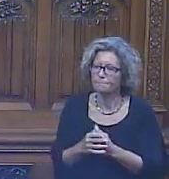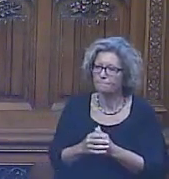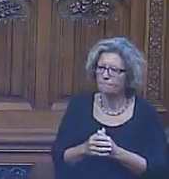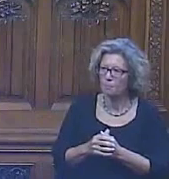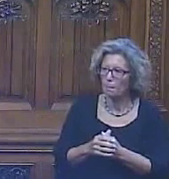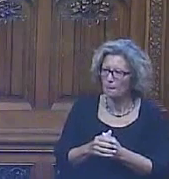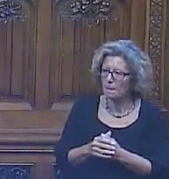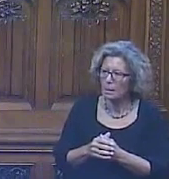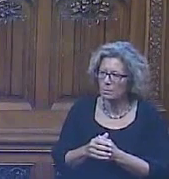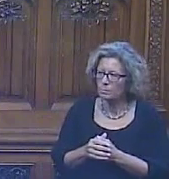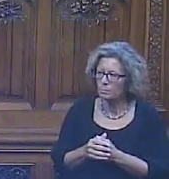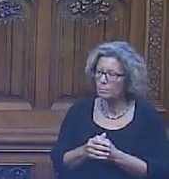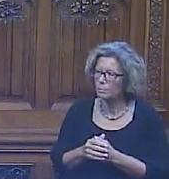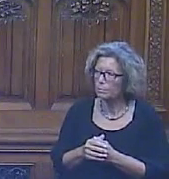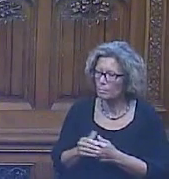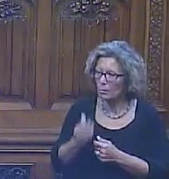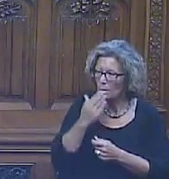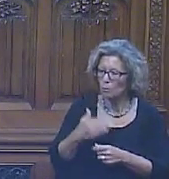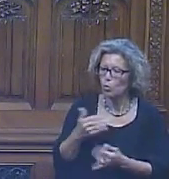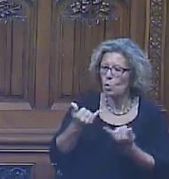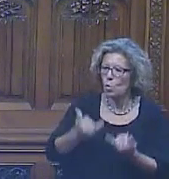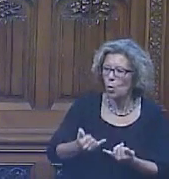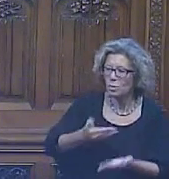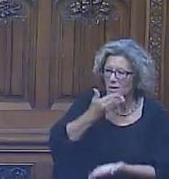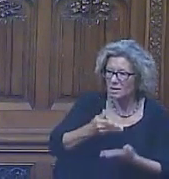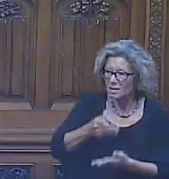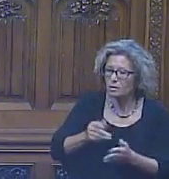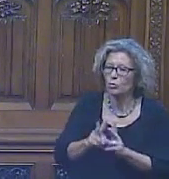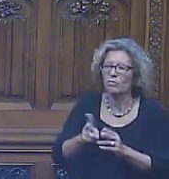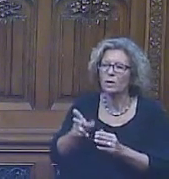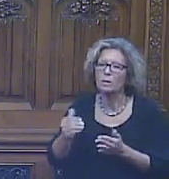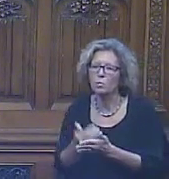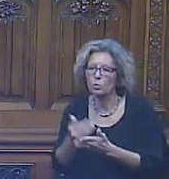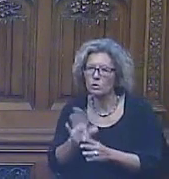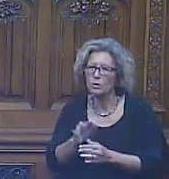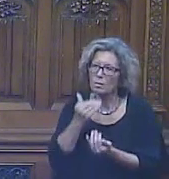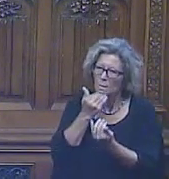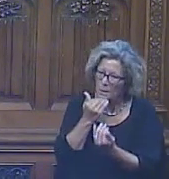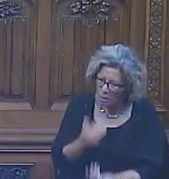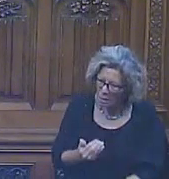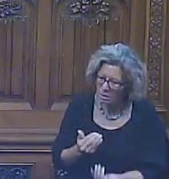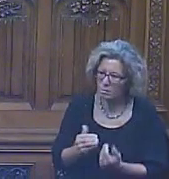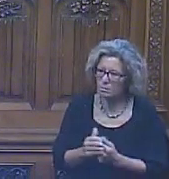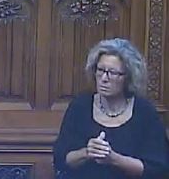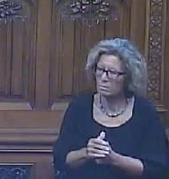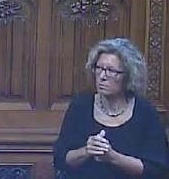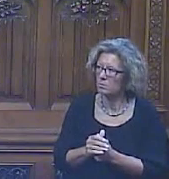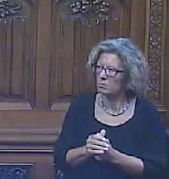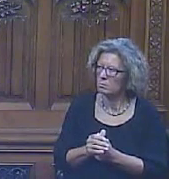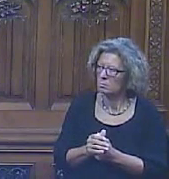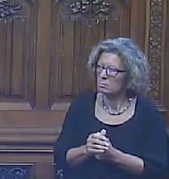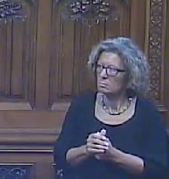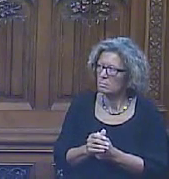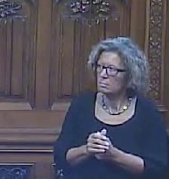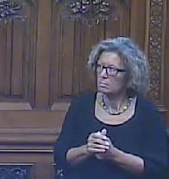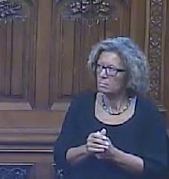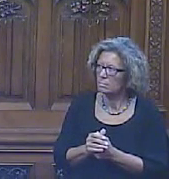geehrte Damen und Herren, ich möchte diese heutige Sitzung dazu nutzen, mich zu bedanken